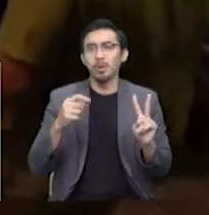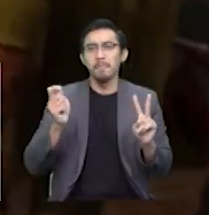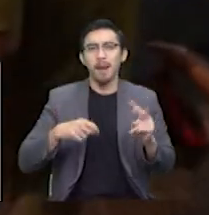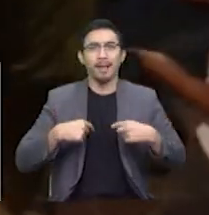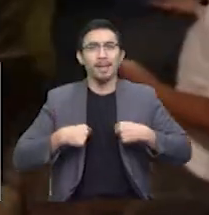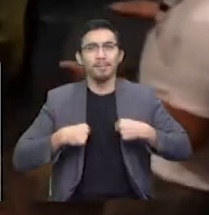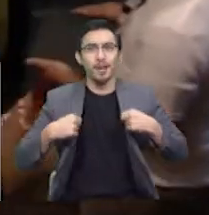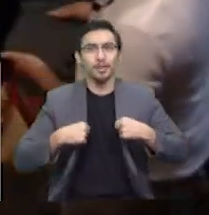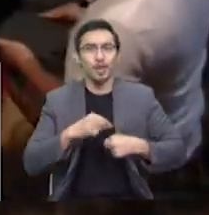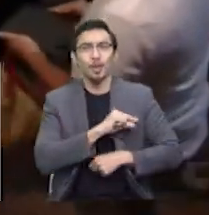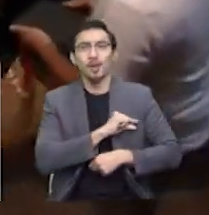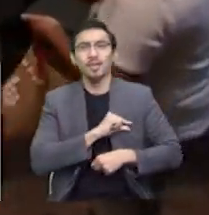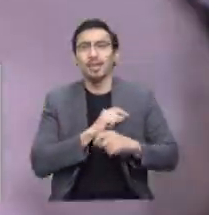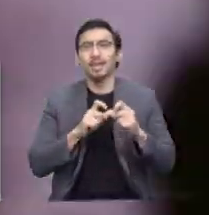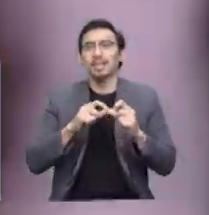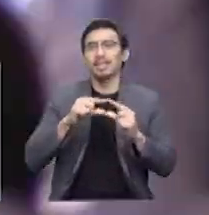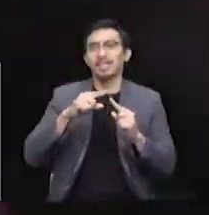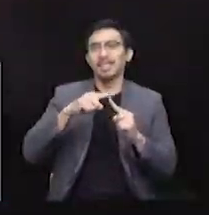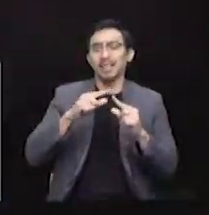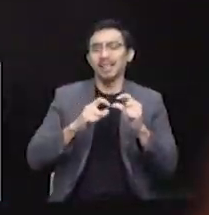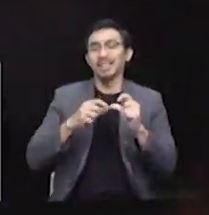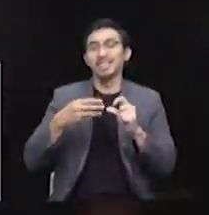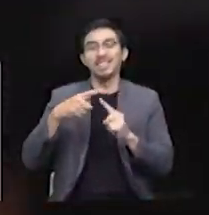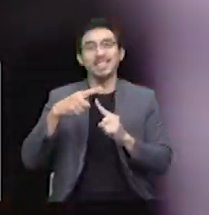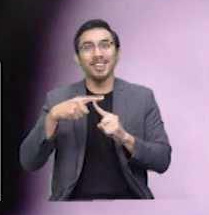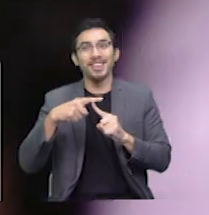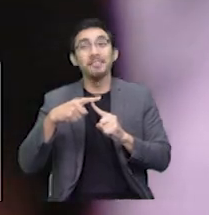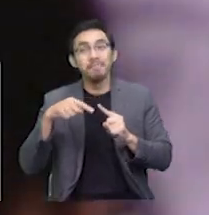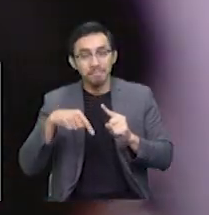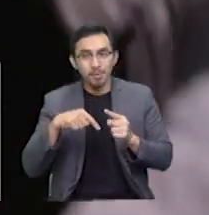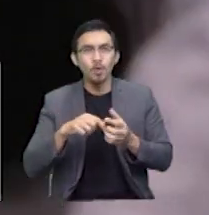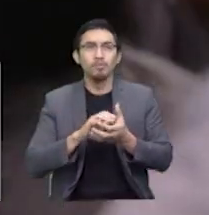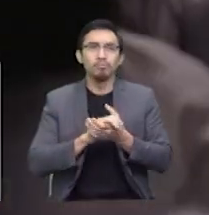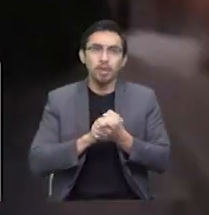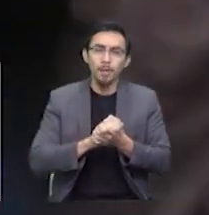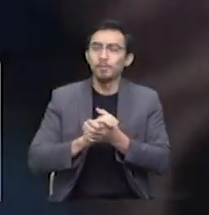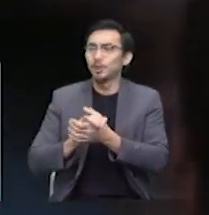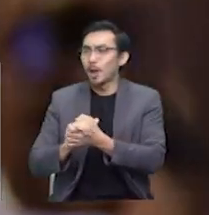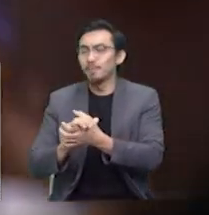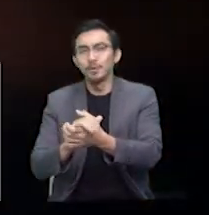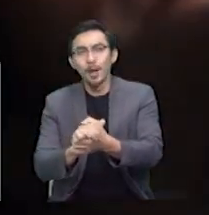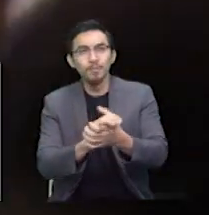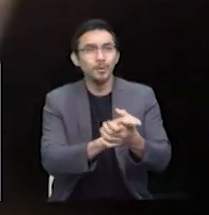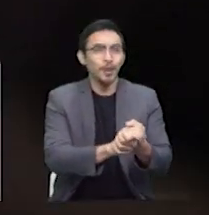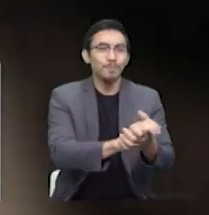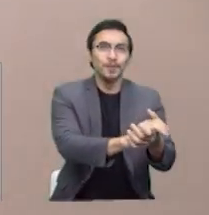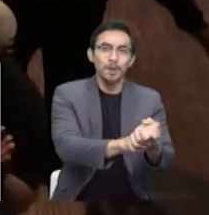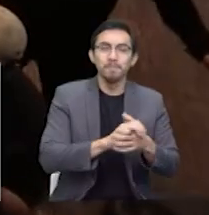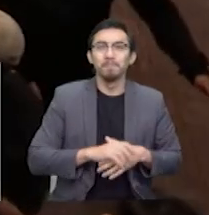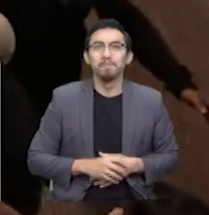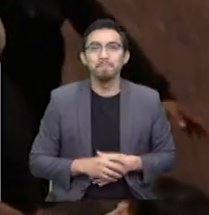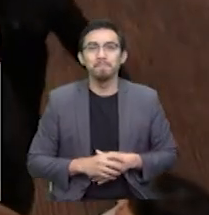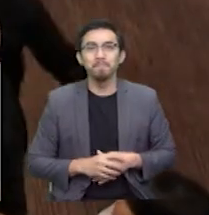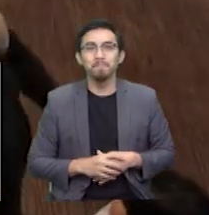dan Mahfud menyalami para relawan dan pendukung yang hadir dalam acara 45 hari menuju kemenangan yang digelar TPN